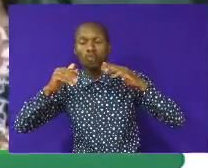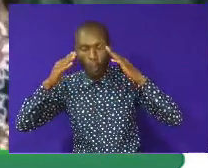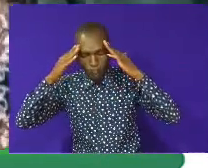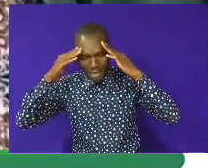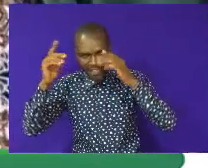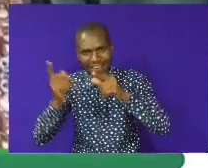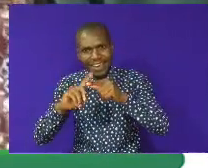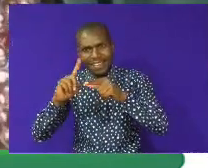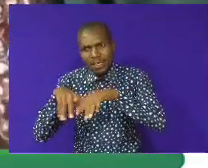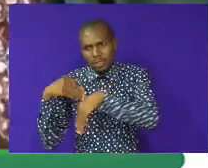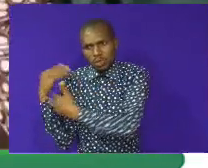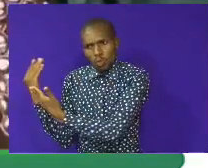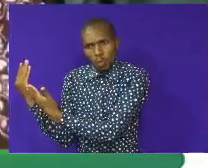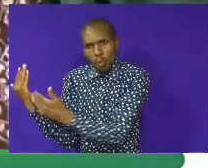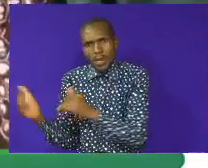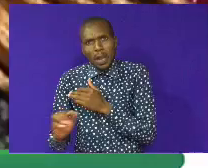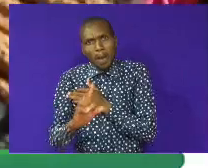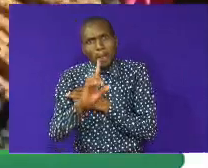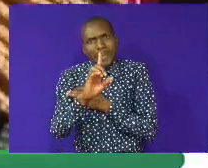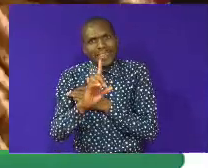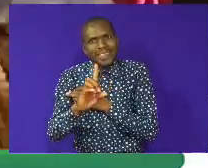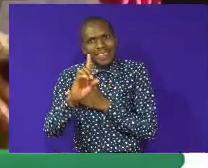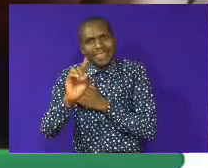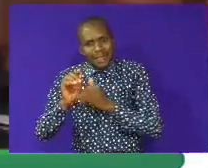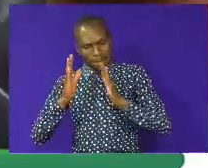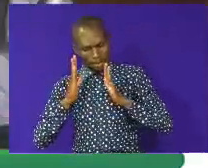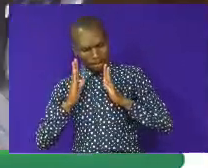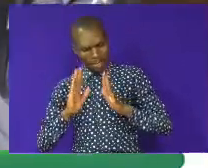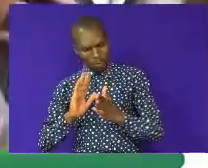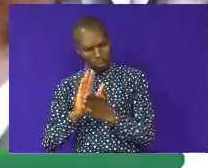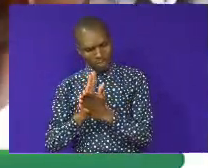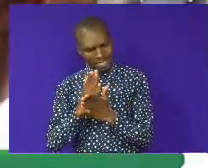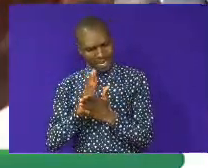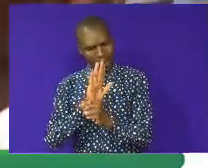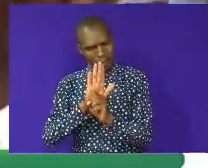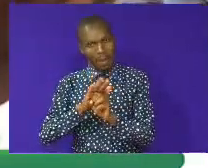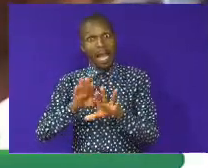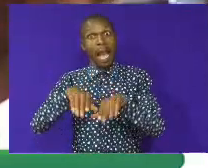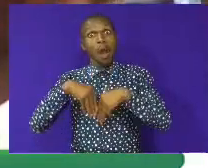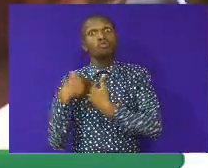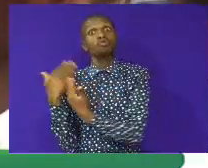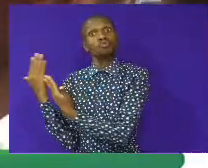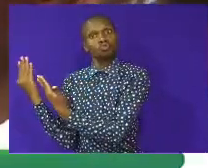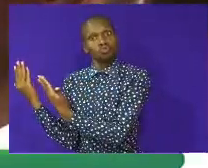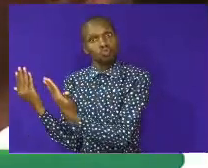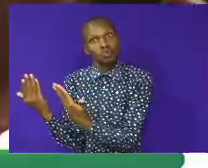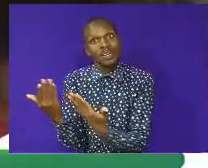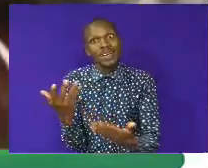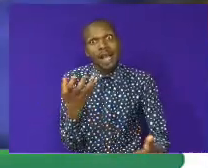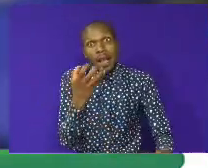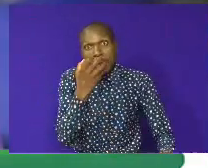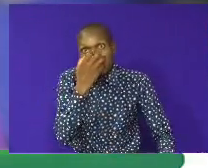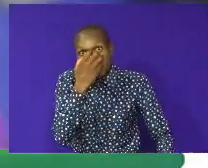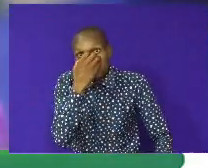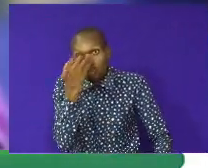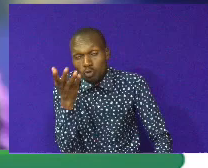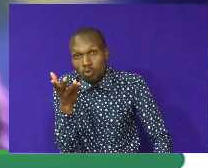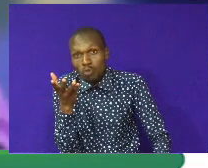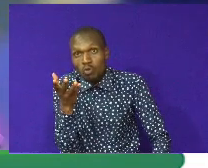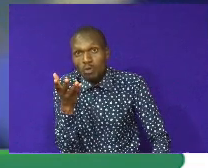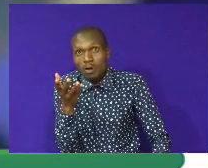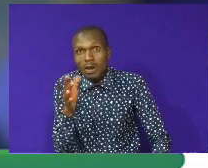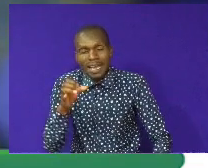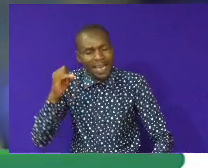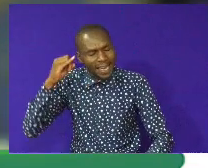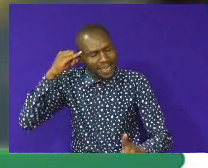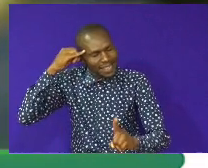gani ya kero yomo, ase bacha kusanga na kubeka emerobelio benebu na barache kumwali gani ya omorai buense. Na lengo letu